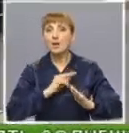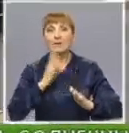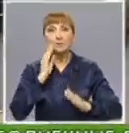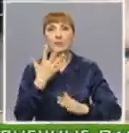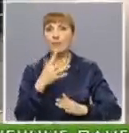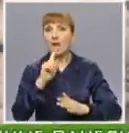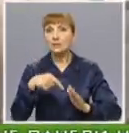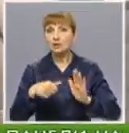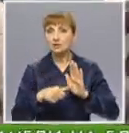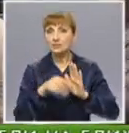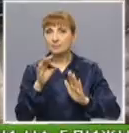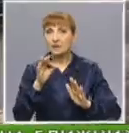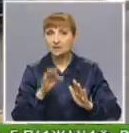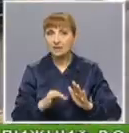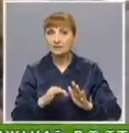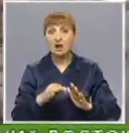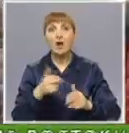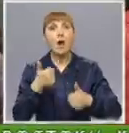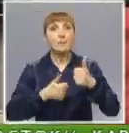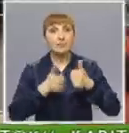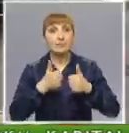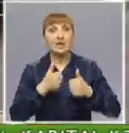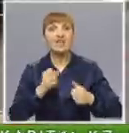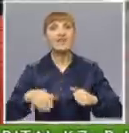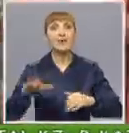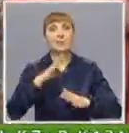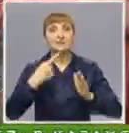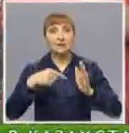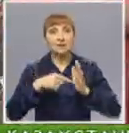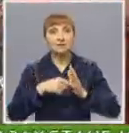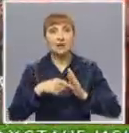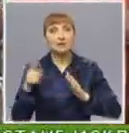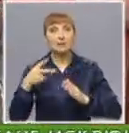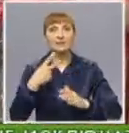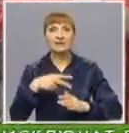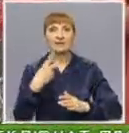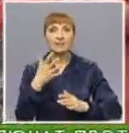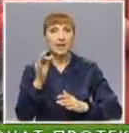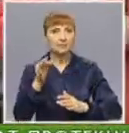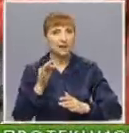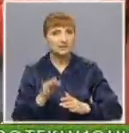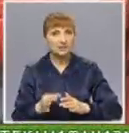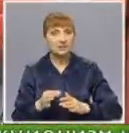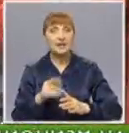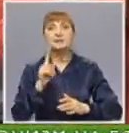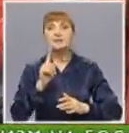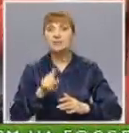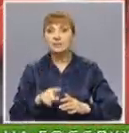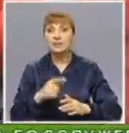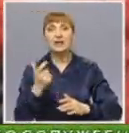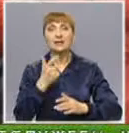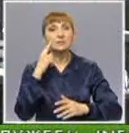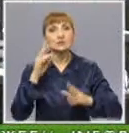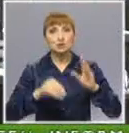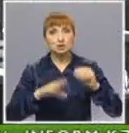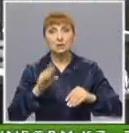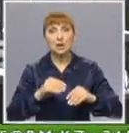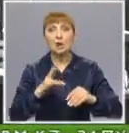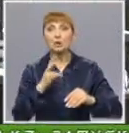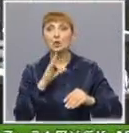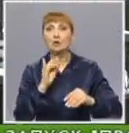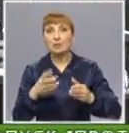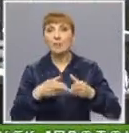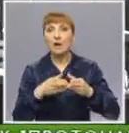составляет 5,6%. Для примера, европейские города держатся на уровне 25%. Тем не менее, экономисты считают, что Нур-Отану